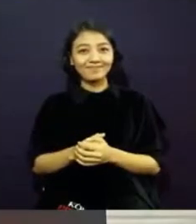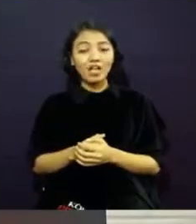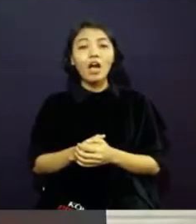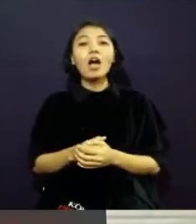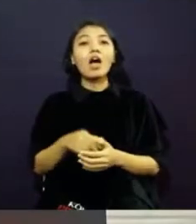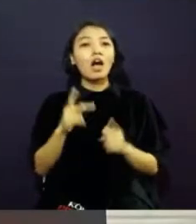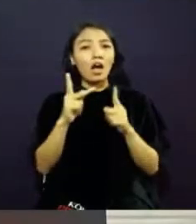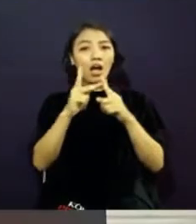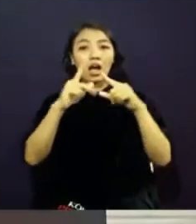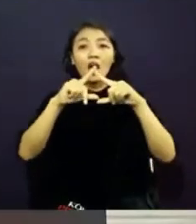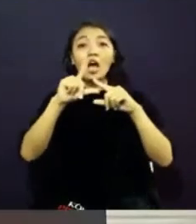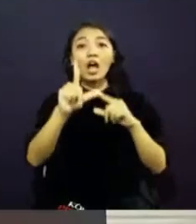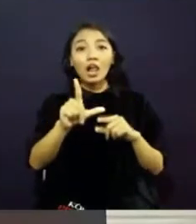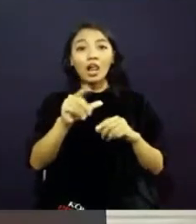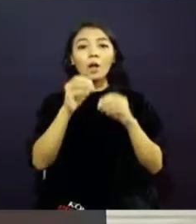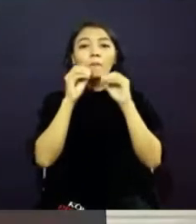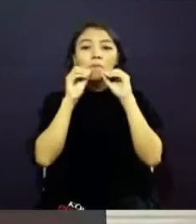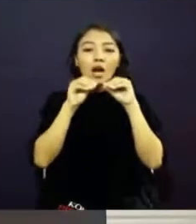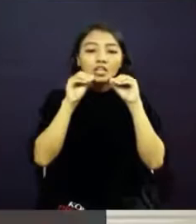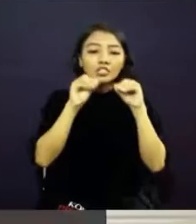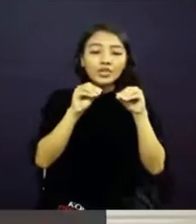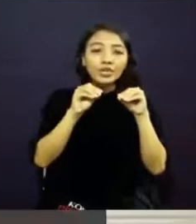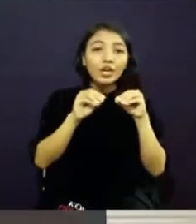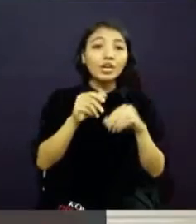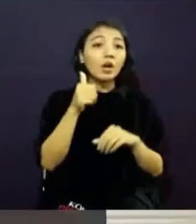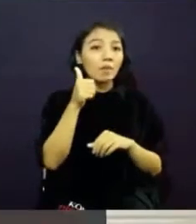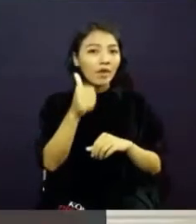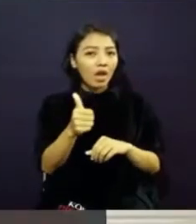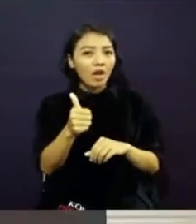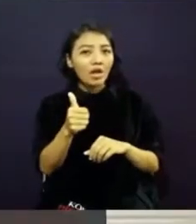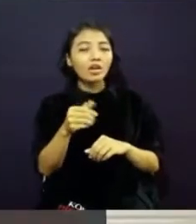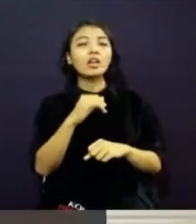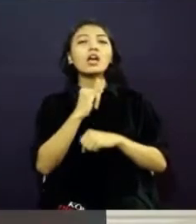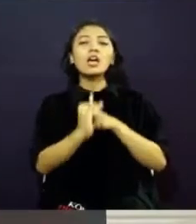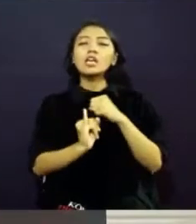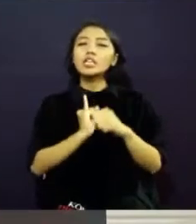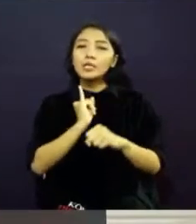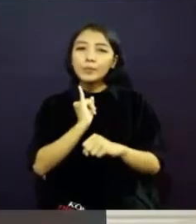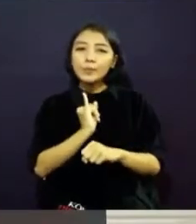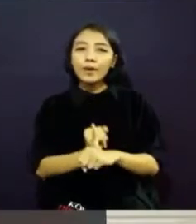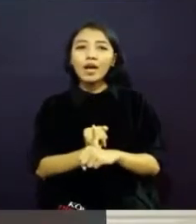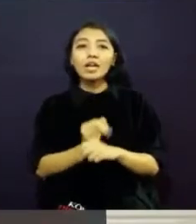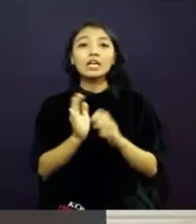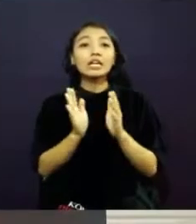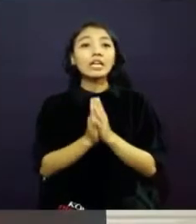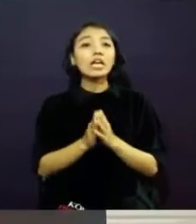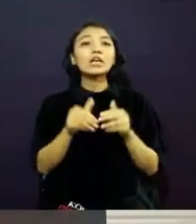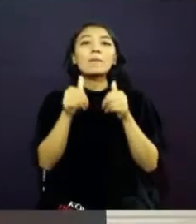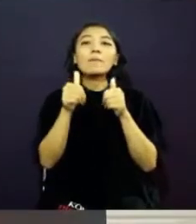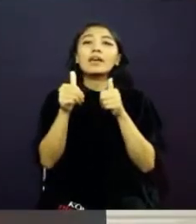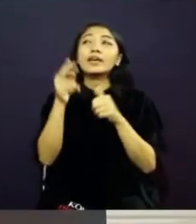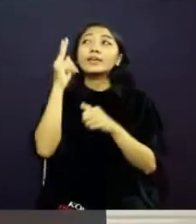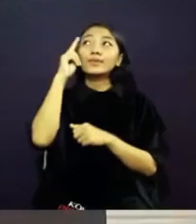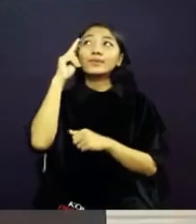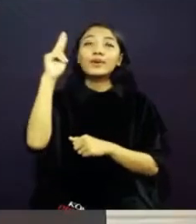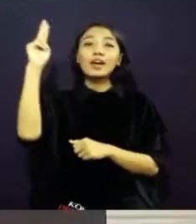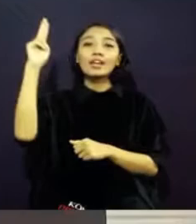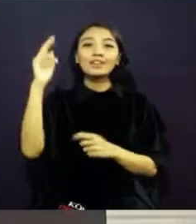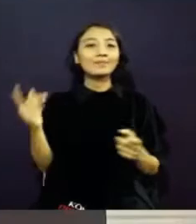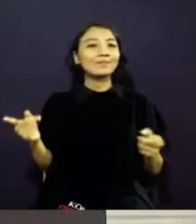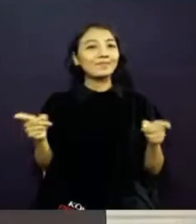hal mengajarkan kebenaran hal mengajarkan kebaikan Tuhan